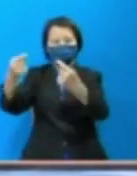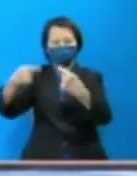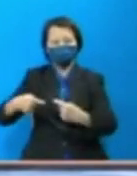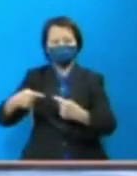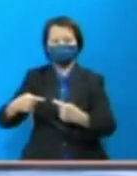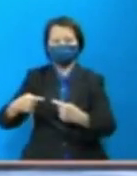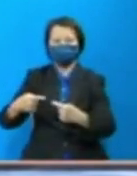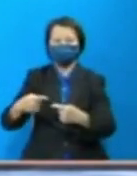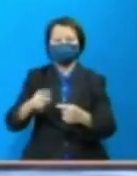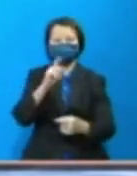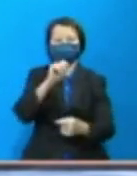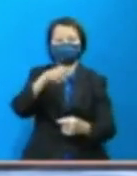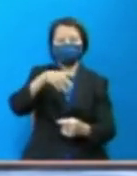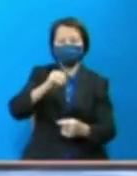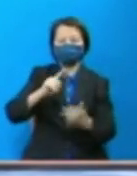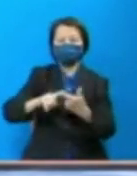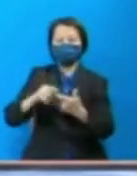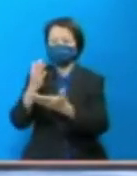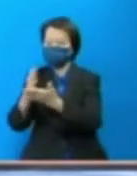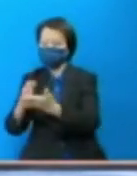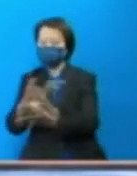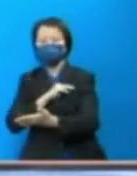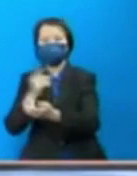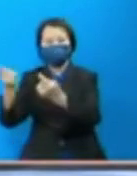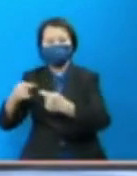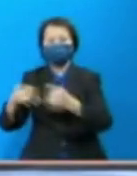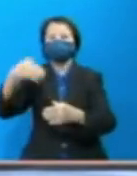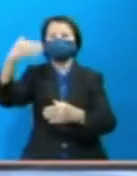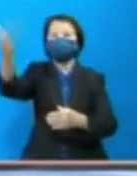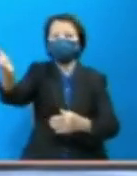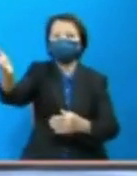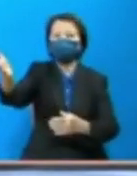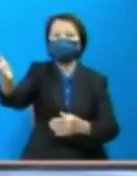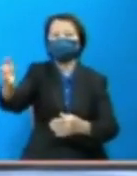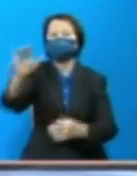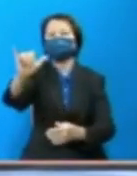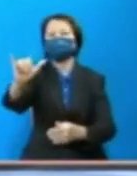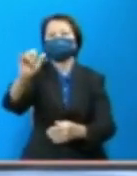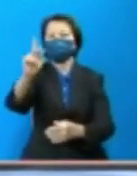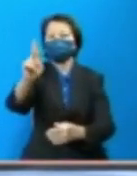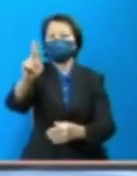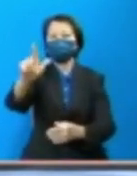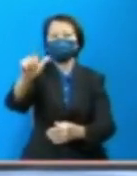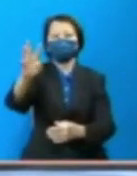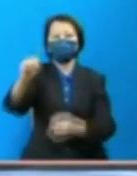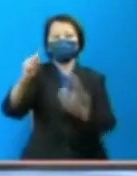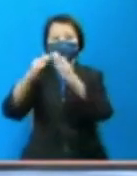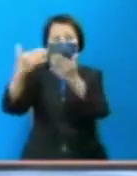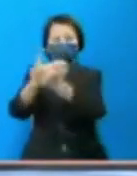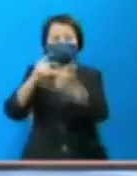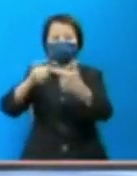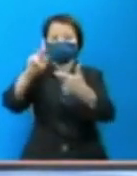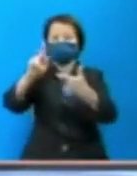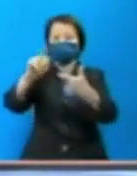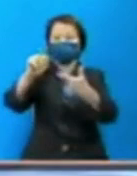sebelah sini oleh Himalaya berhenti dan juga bahwa para menteri di sebelah sana Stable sebut ya bom aku lembangna baru ya bahwa